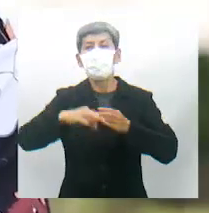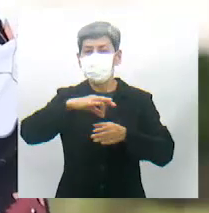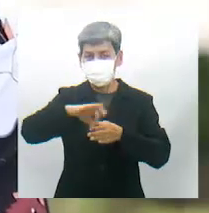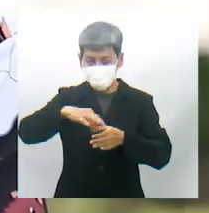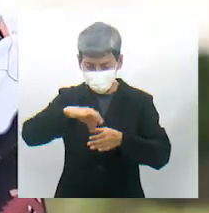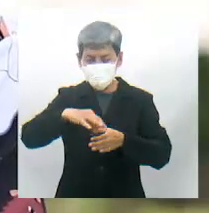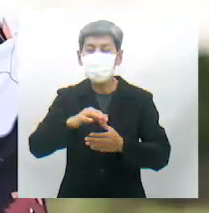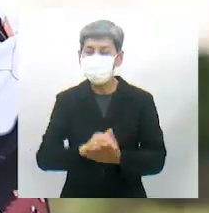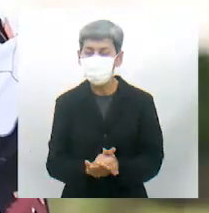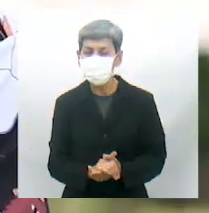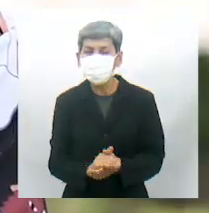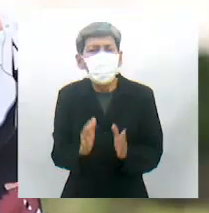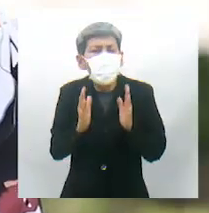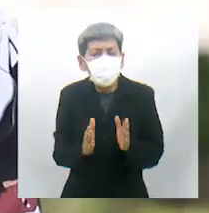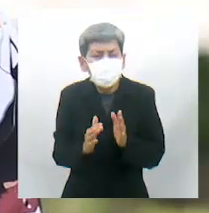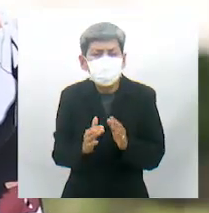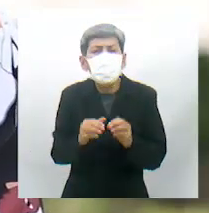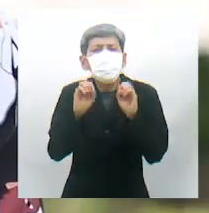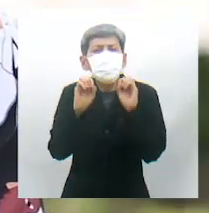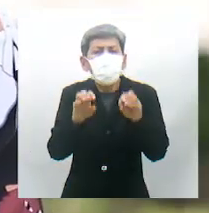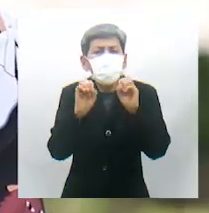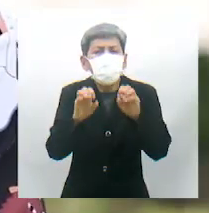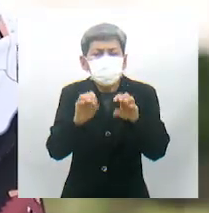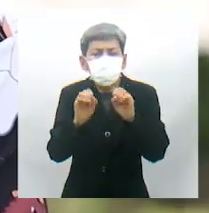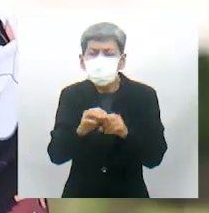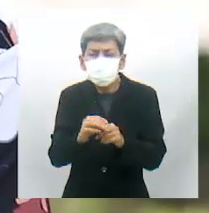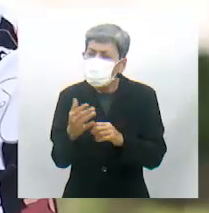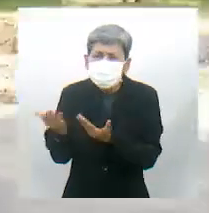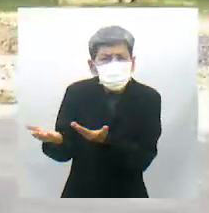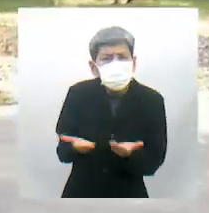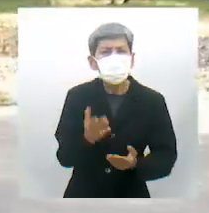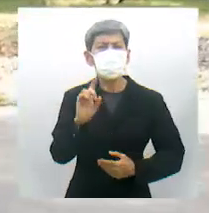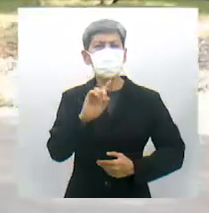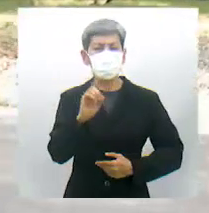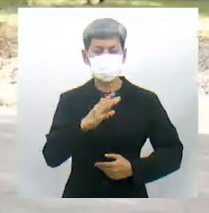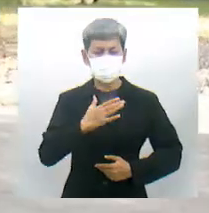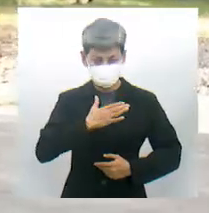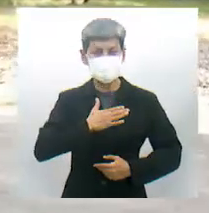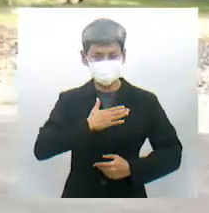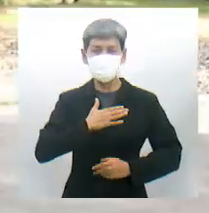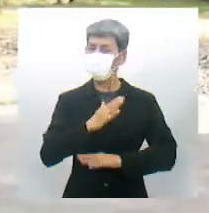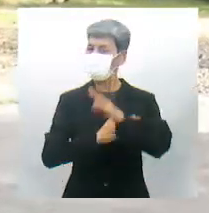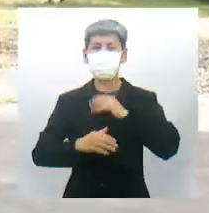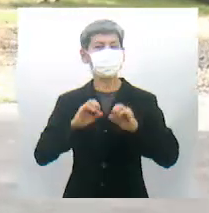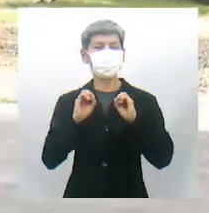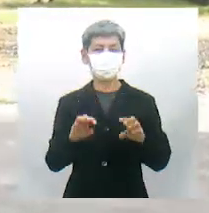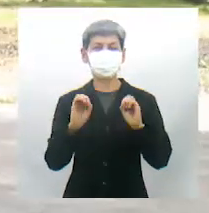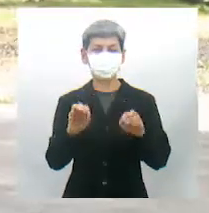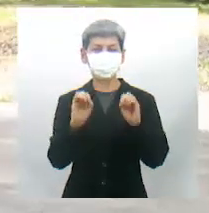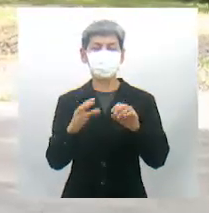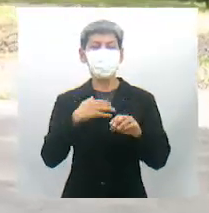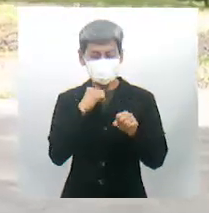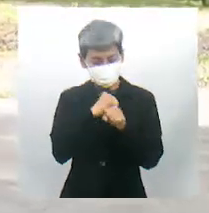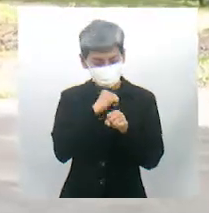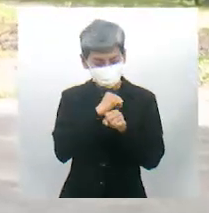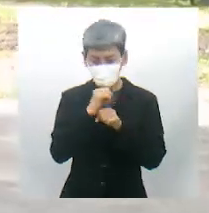ผัก ครับ แล้วอย่างคนที่เข้ามาสอนหรือให้ความรู้เนี่ยครับเราหามาจากไหน ก็คนของเราเนี่ยแหละครับคนพิการเราเนี่ยแหละที่ทำ